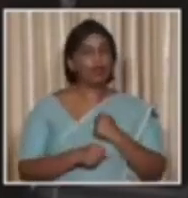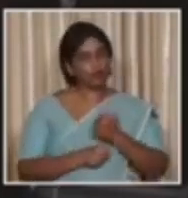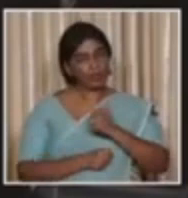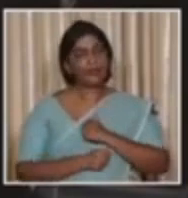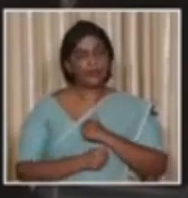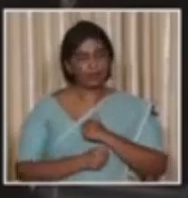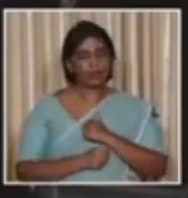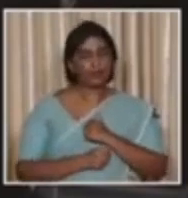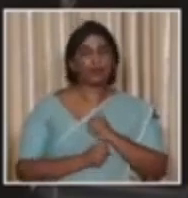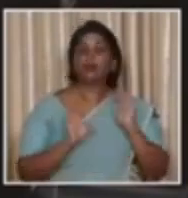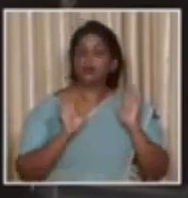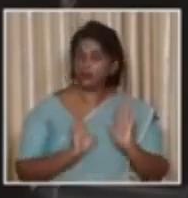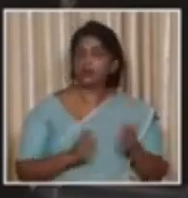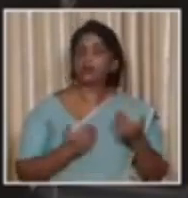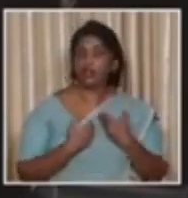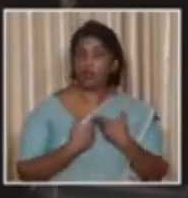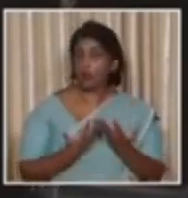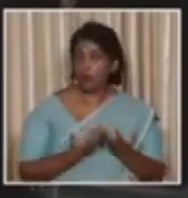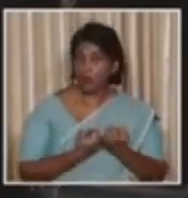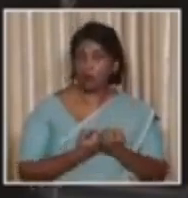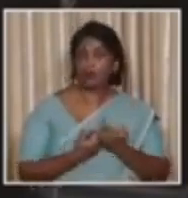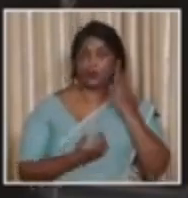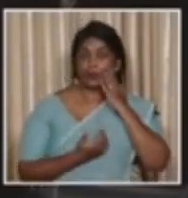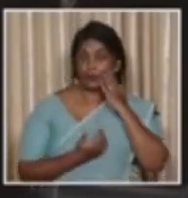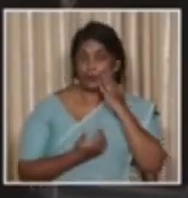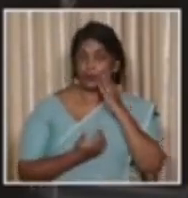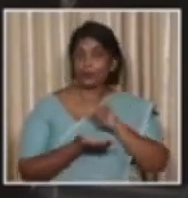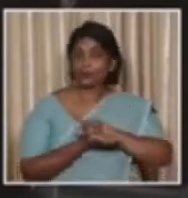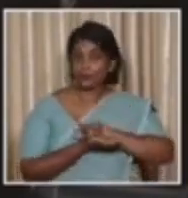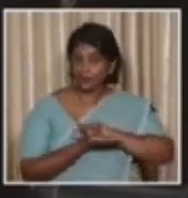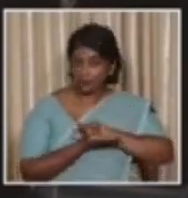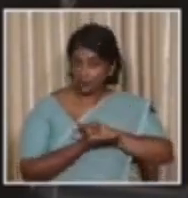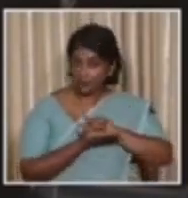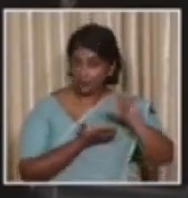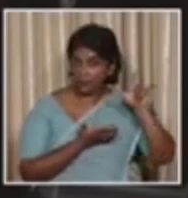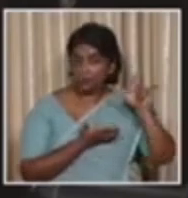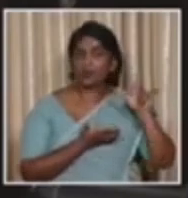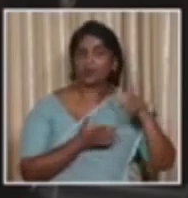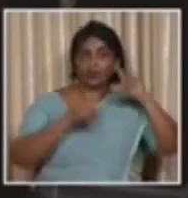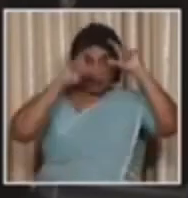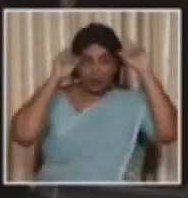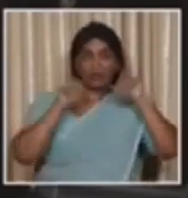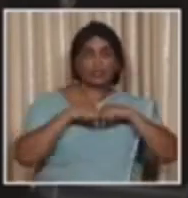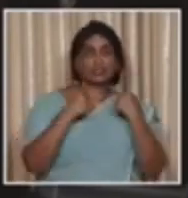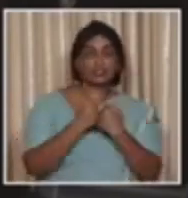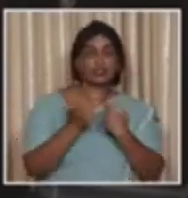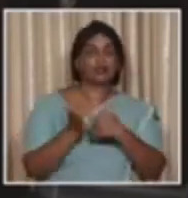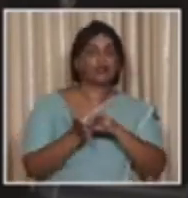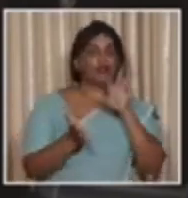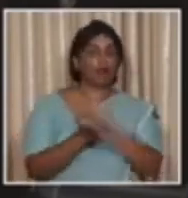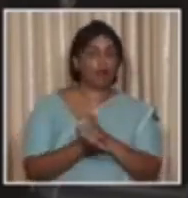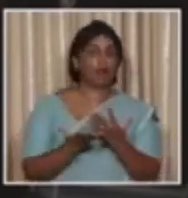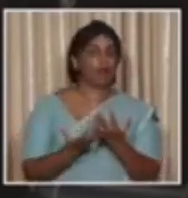කැමති. හැබැයි අපිට ඕන වෙන්නේ පිටරට යවද්දී හෙද සංගමේ ලියාපදිංචි අය තමයි